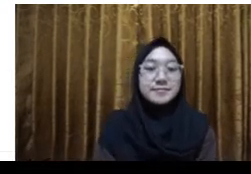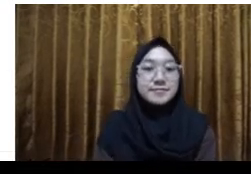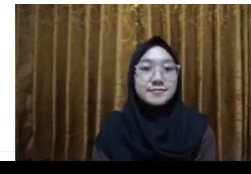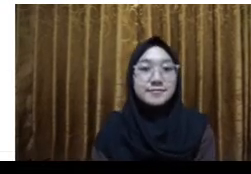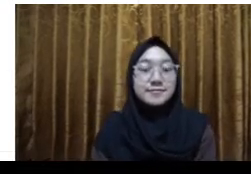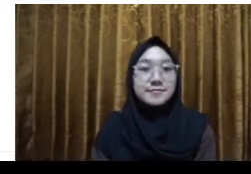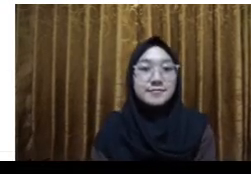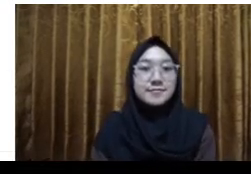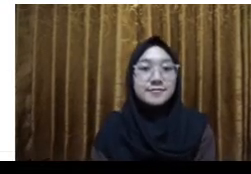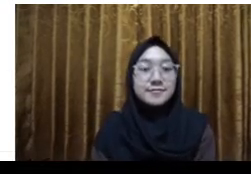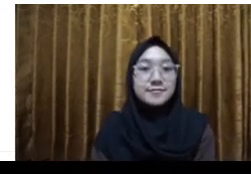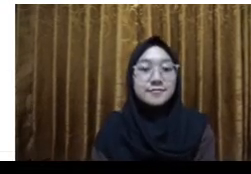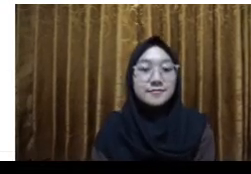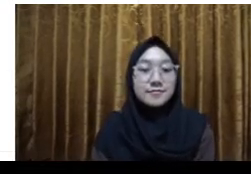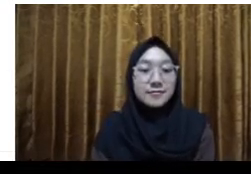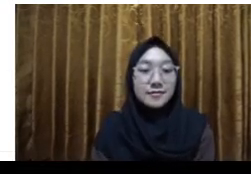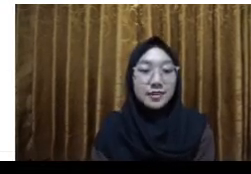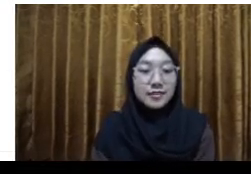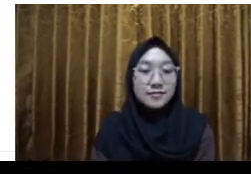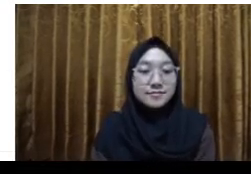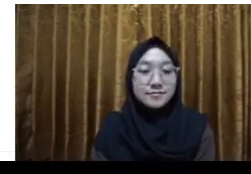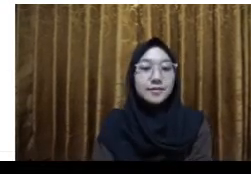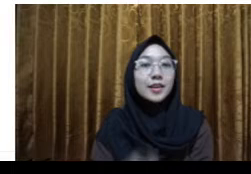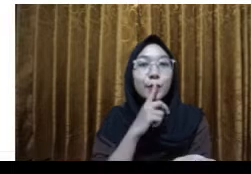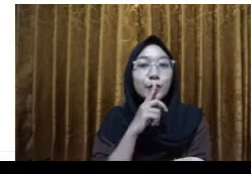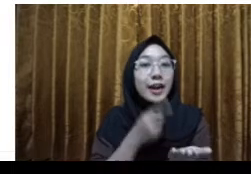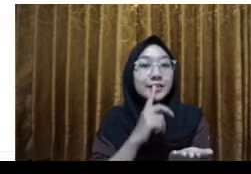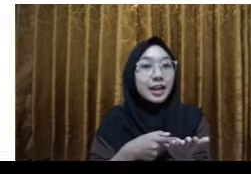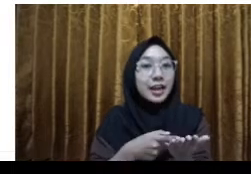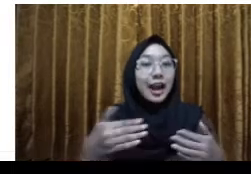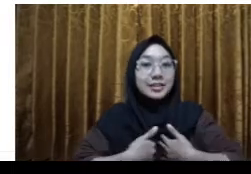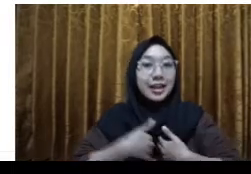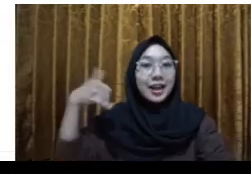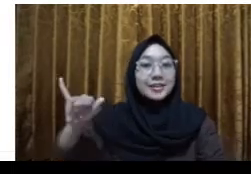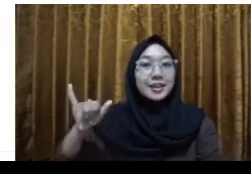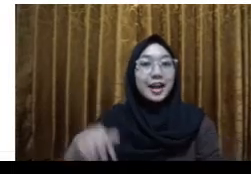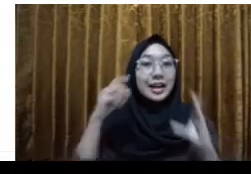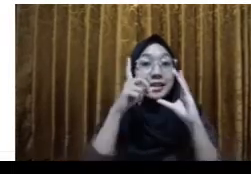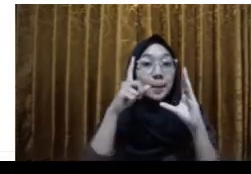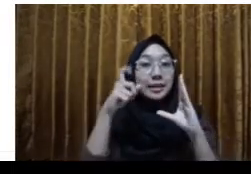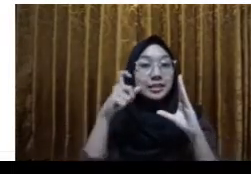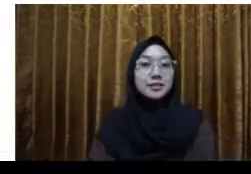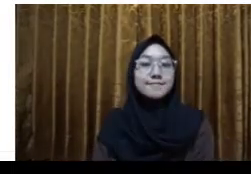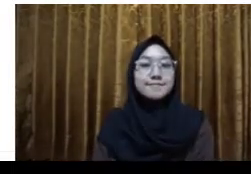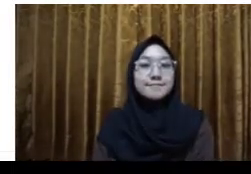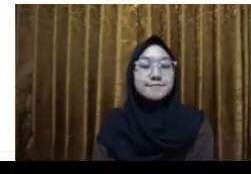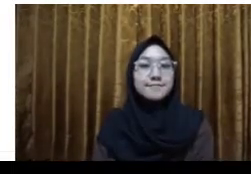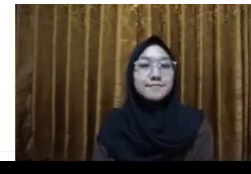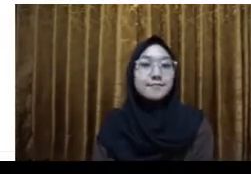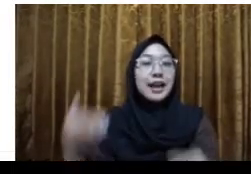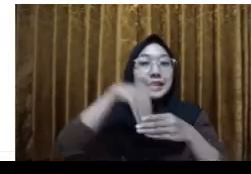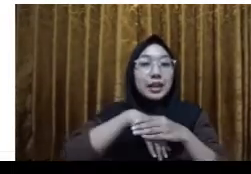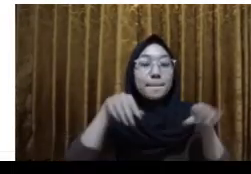88,020 quadrillion 200 AP 199 quadrillion 410 trillion 62 billion 20